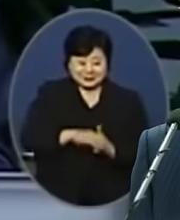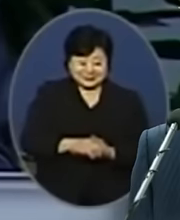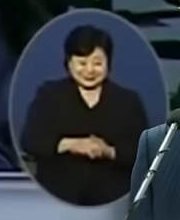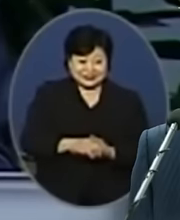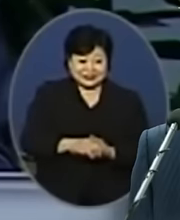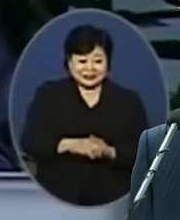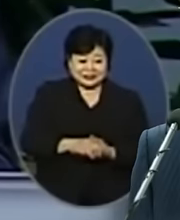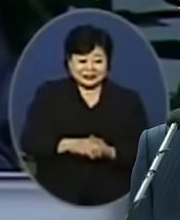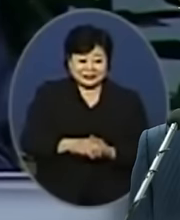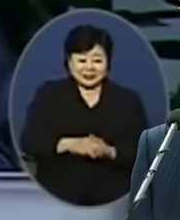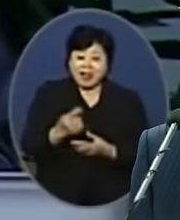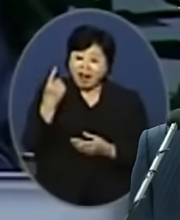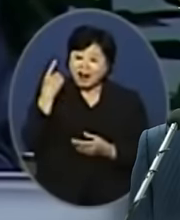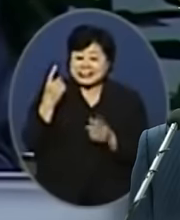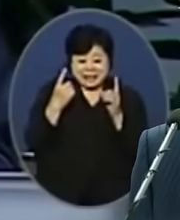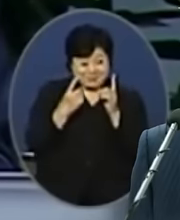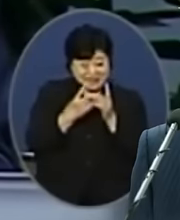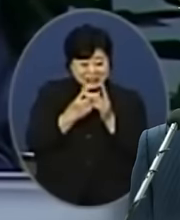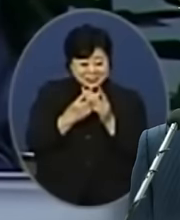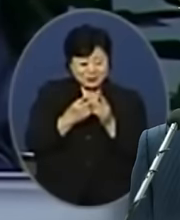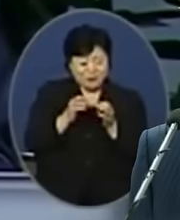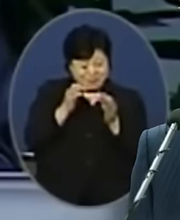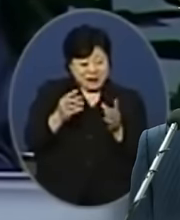그런데 오랜만에 어제 만나가지고서 왜